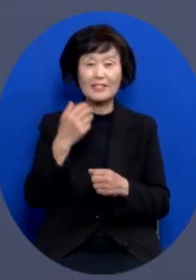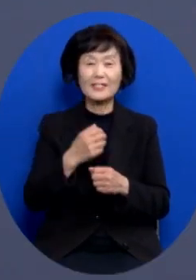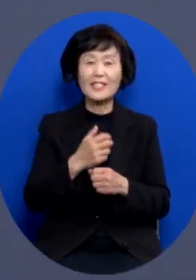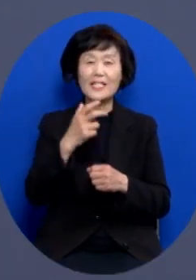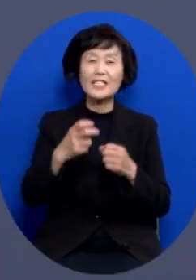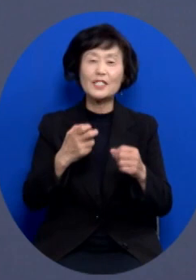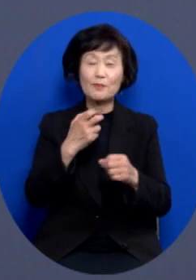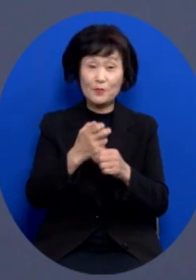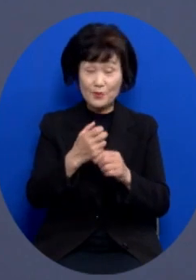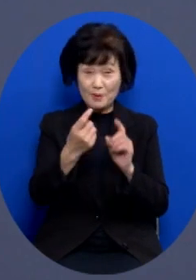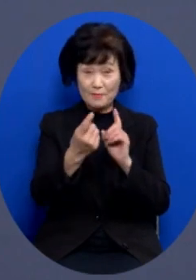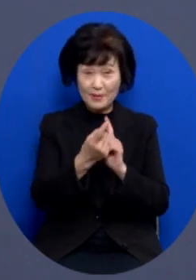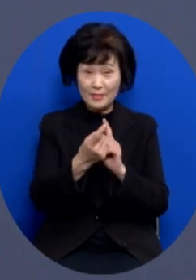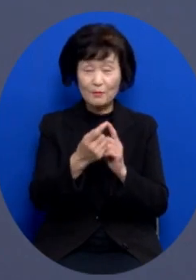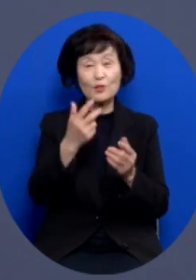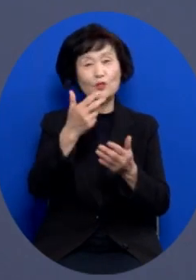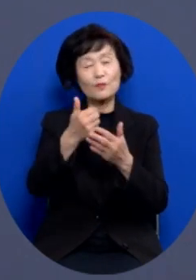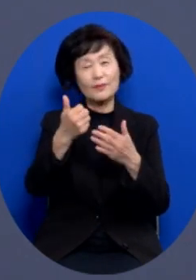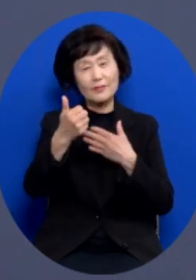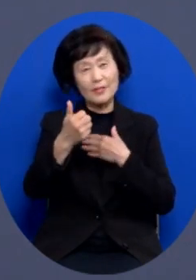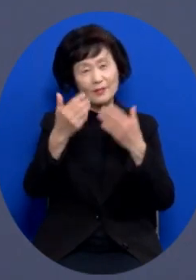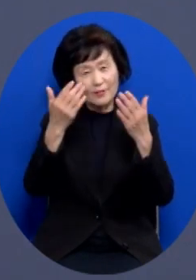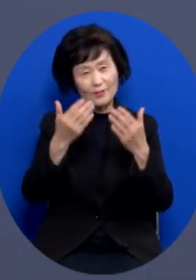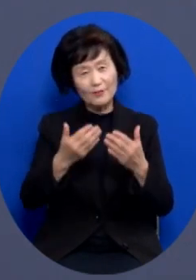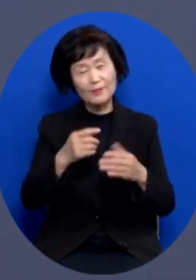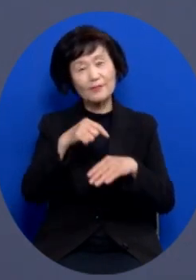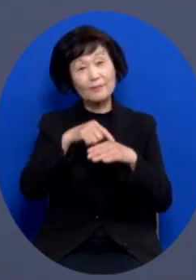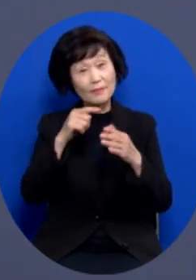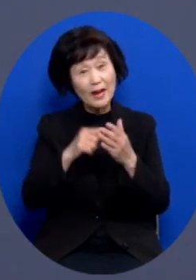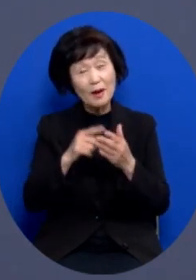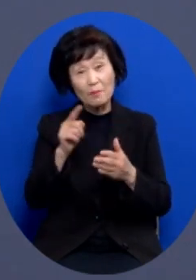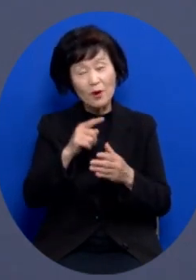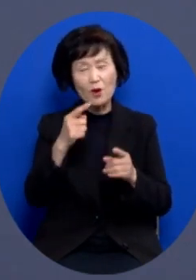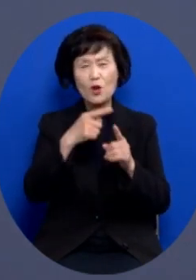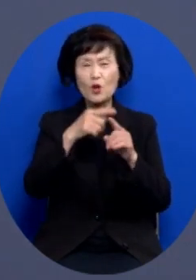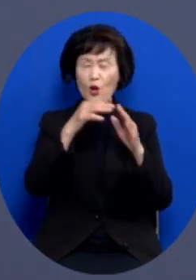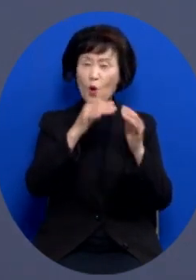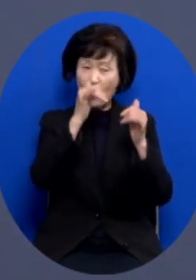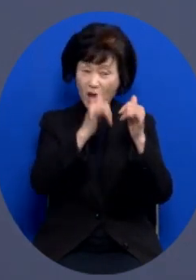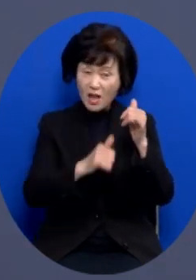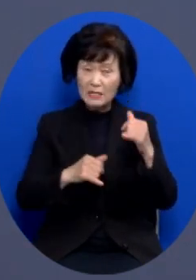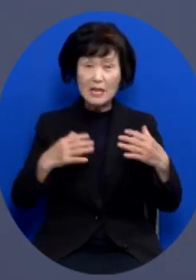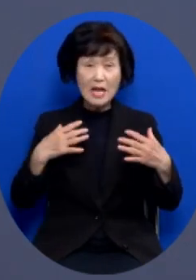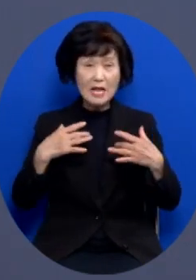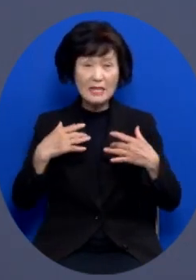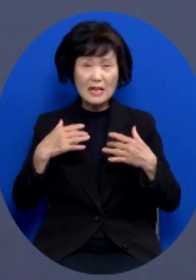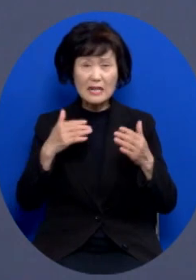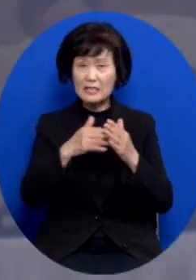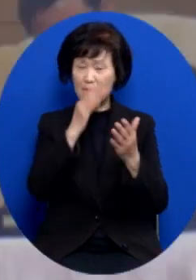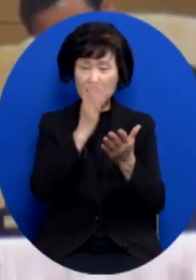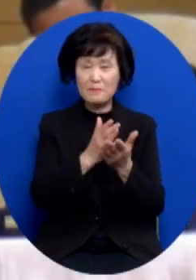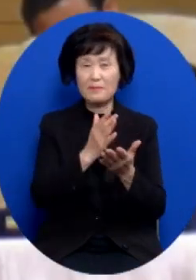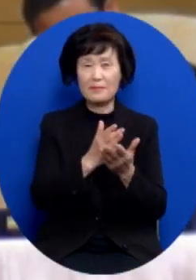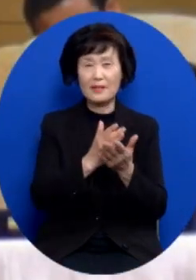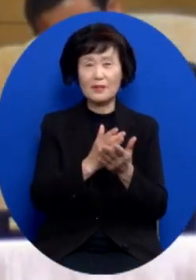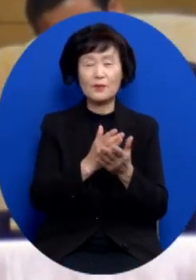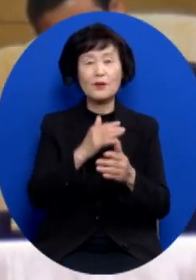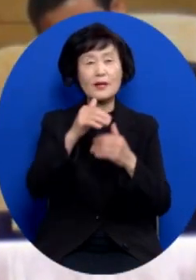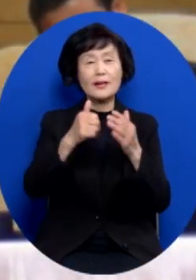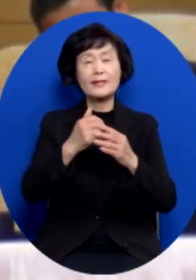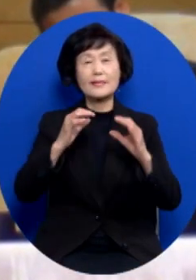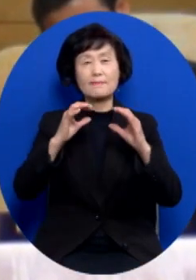맞이하면서 주님 저한테 주셨던 마음이 단순히 교회 역사 자랑하는 교회로 그치지 말고 정말 하나님